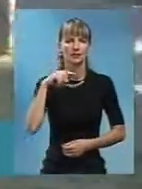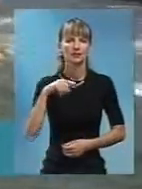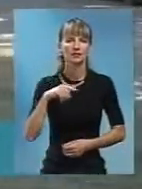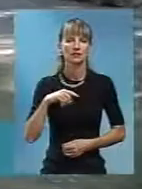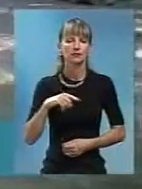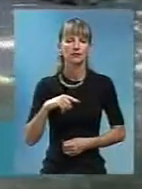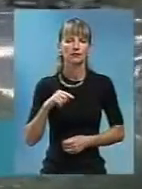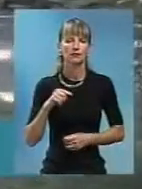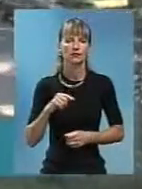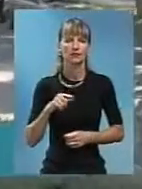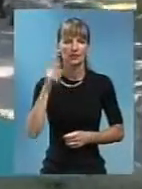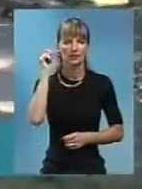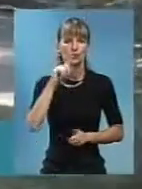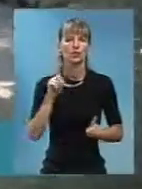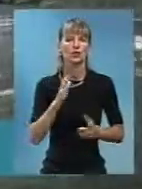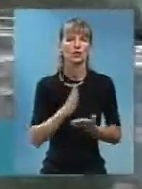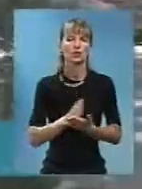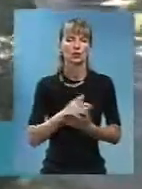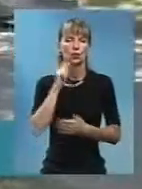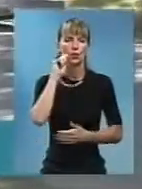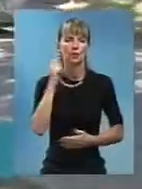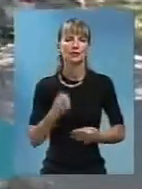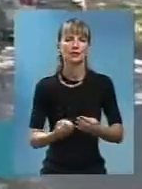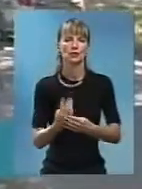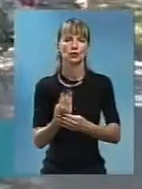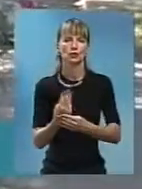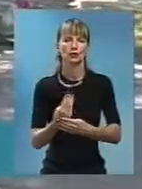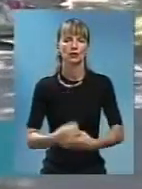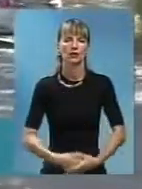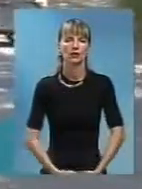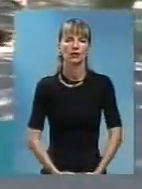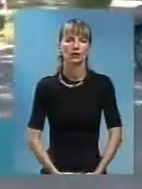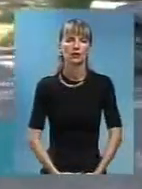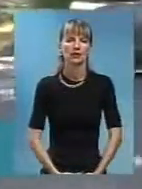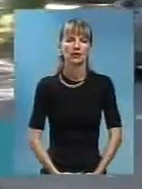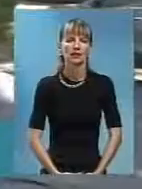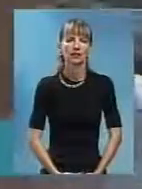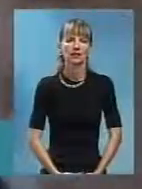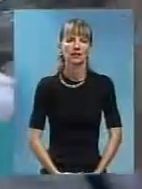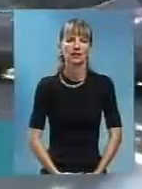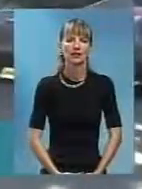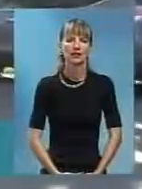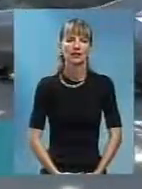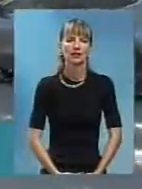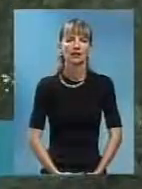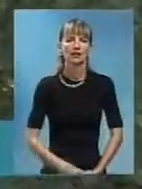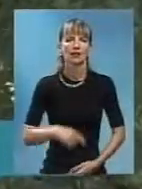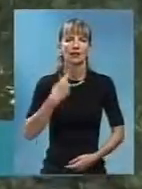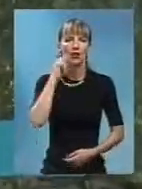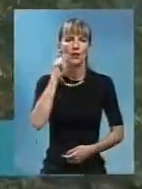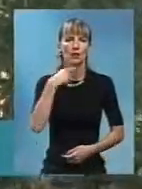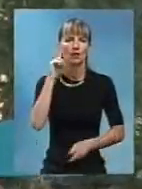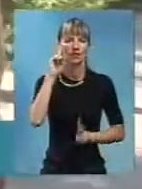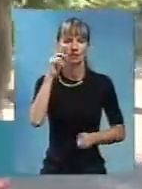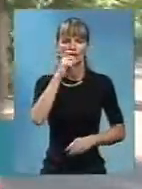Сокол. А чи знаєте ви, що означає український тризуб? Без поняття, я немножко український не розумію, извините. Ні, ну я